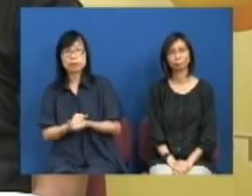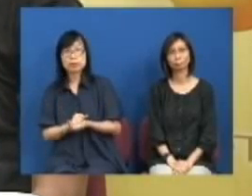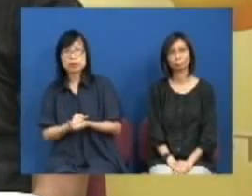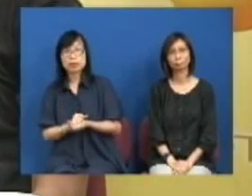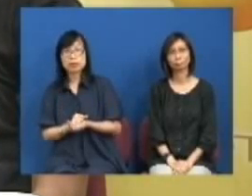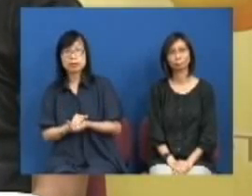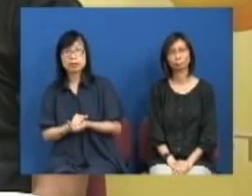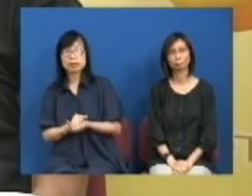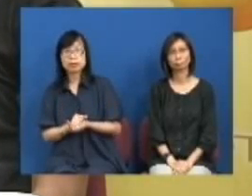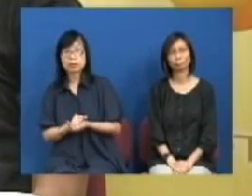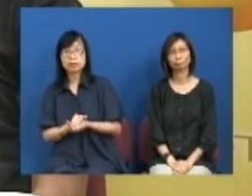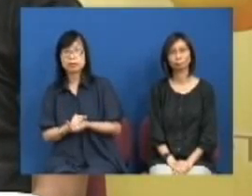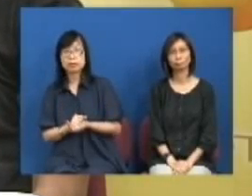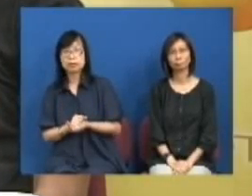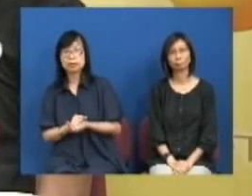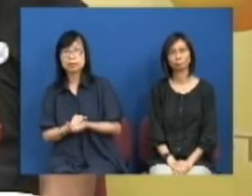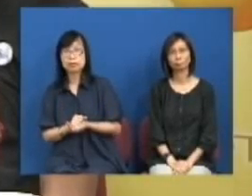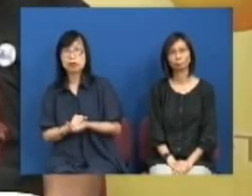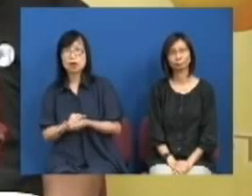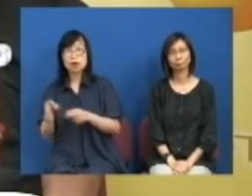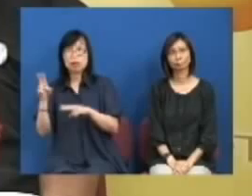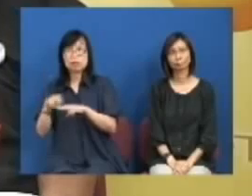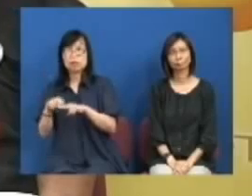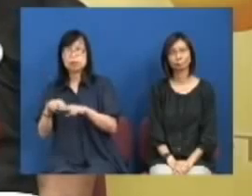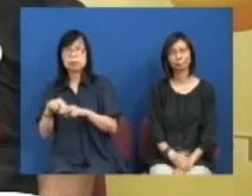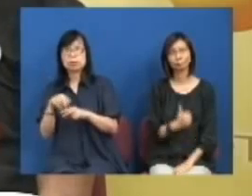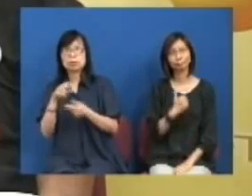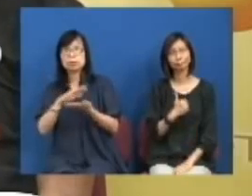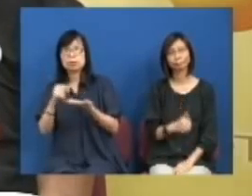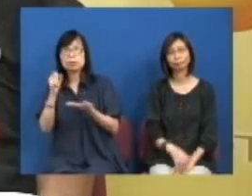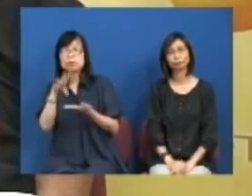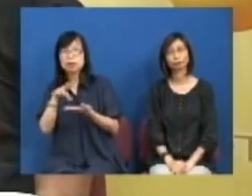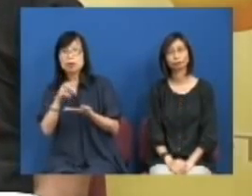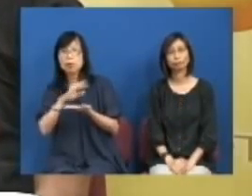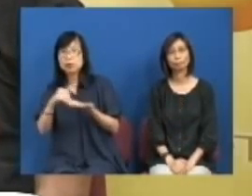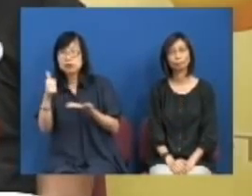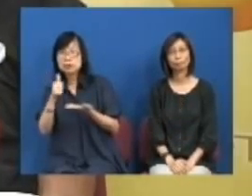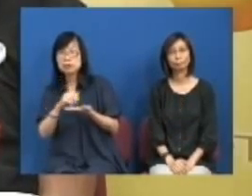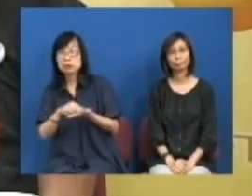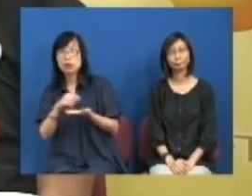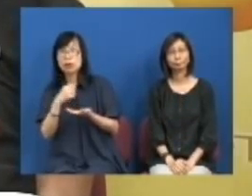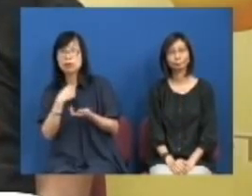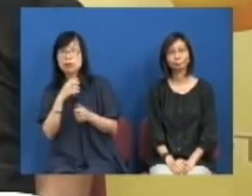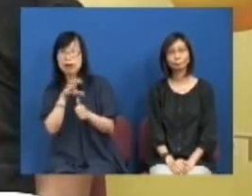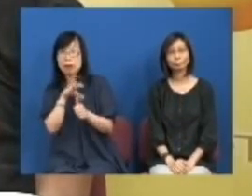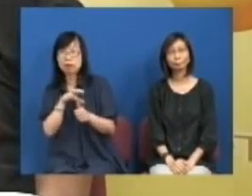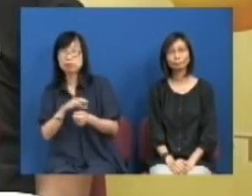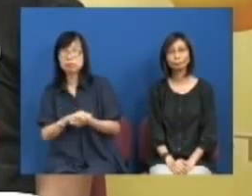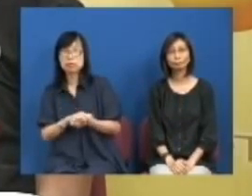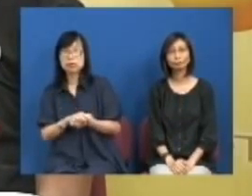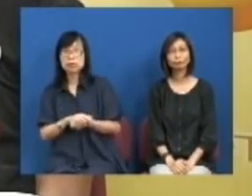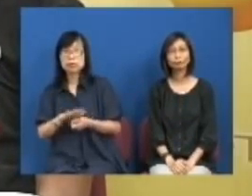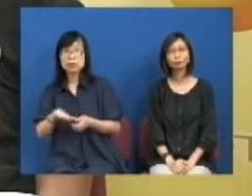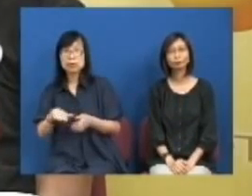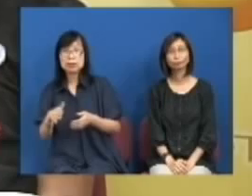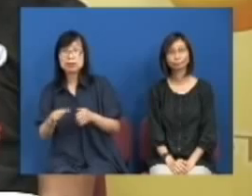呢、這個中共嘅口徑都好清楚啊，即係初頭就話即係要立咁，但係。即係開